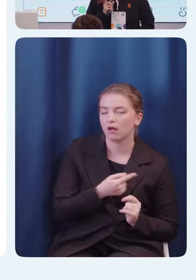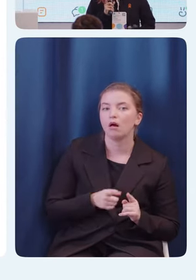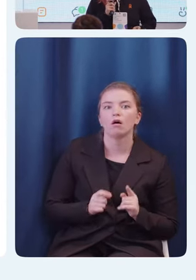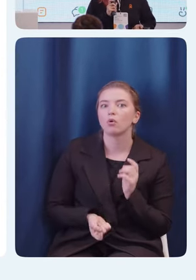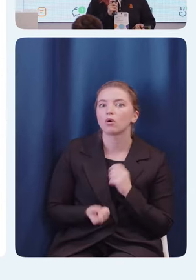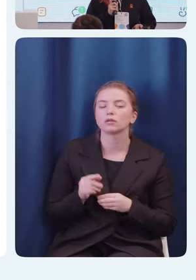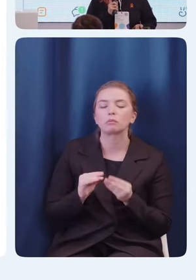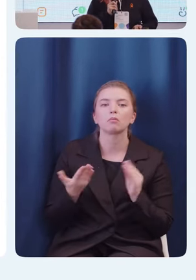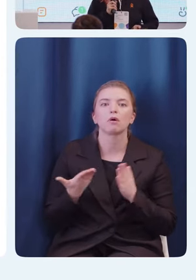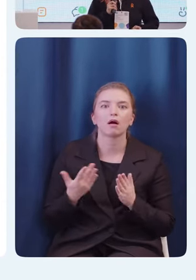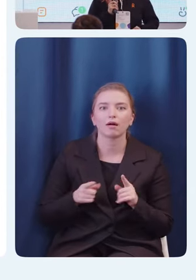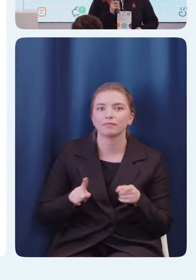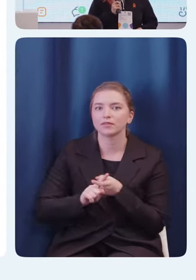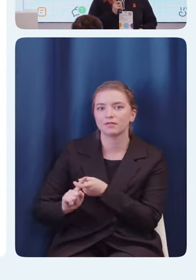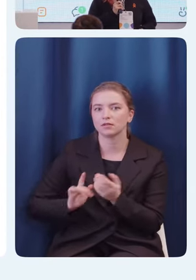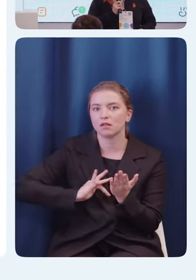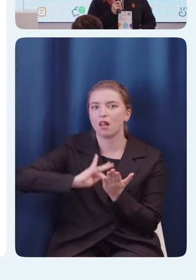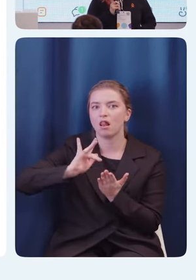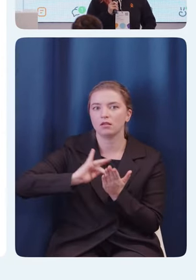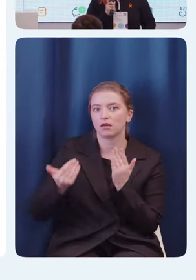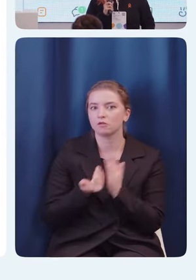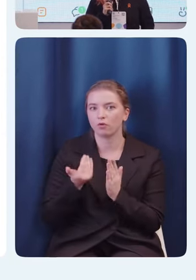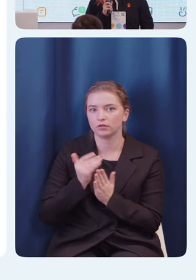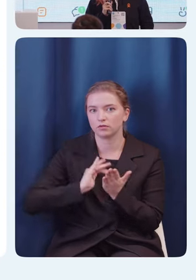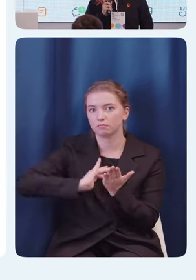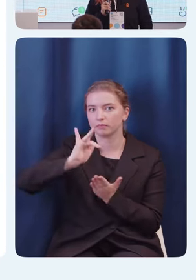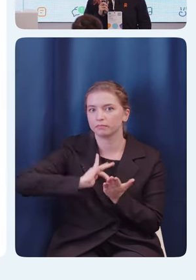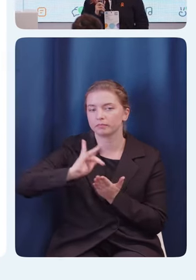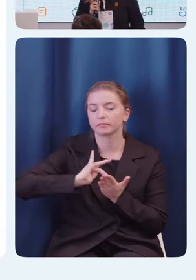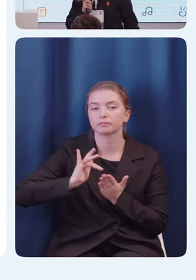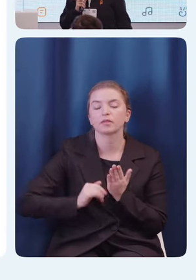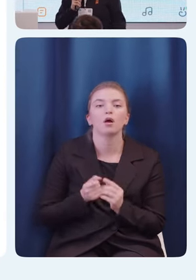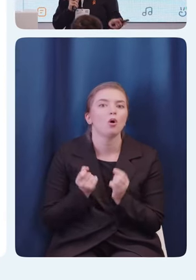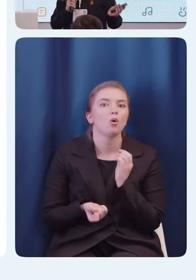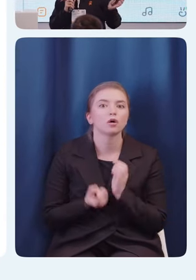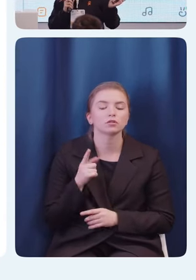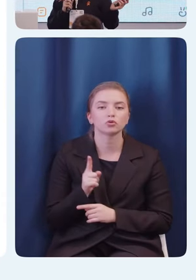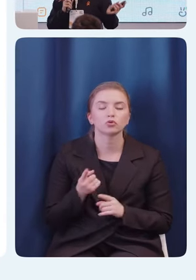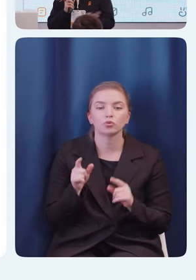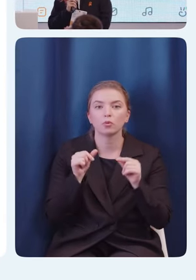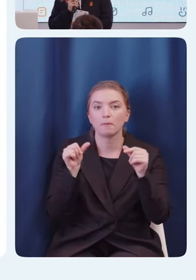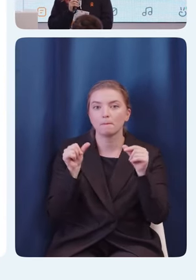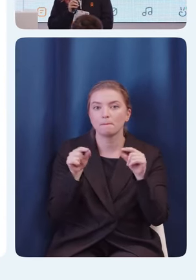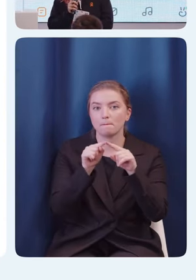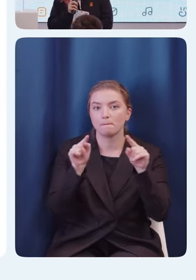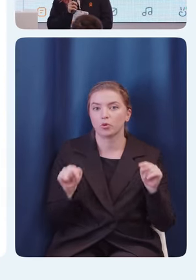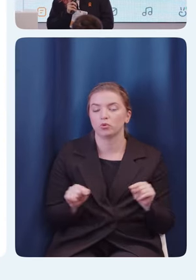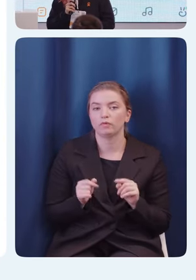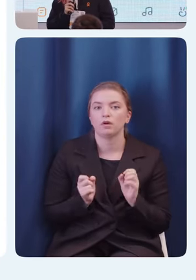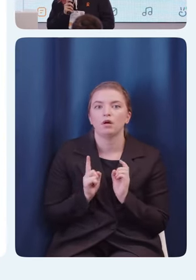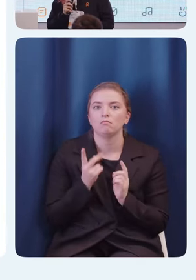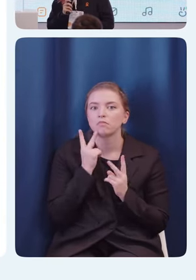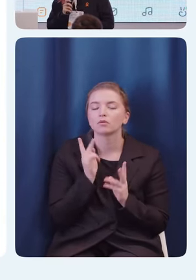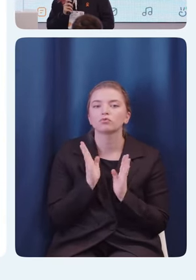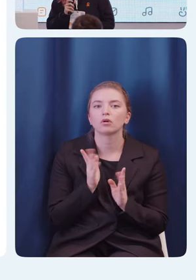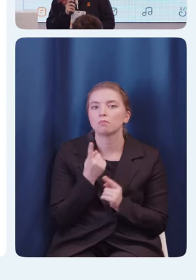новостей. В этом режиме у постов показывается на главной странице только первые